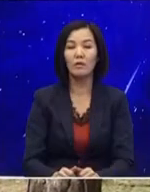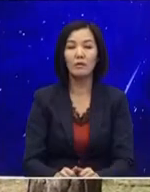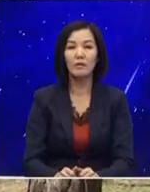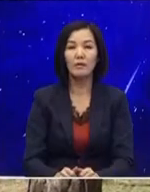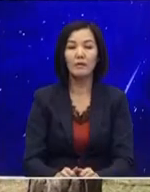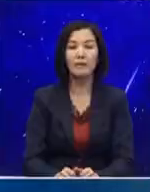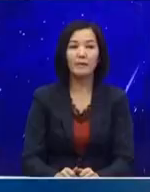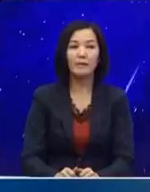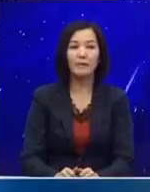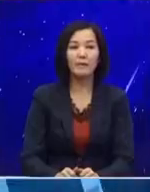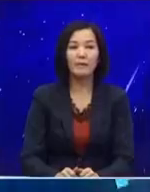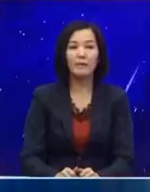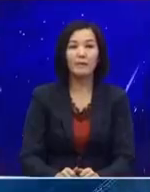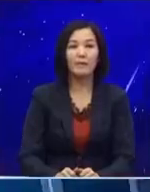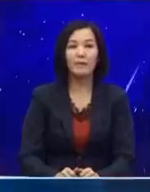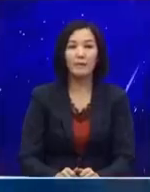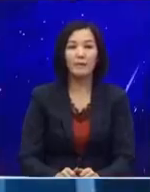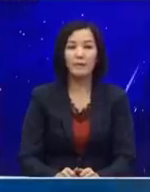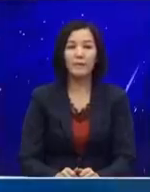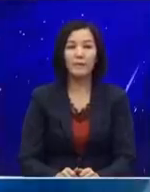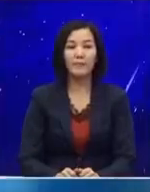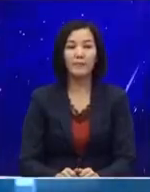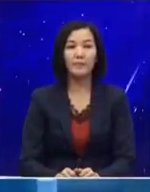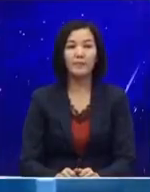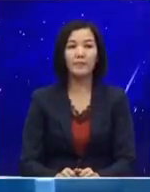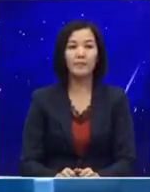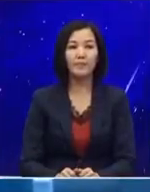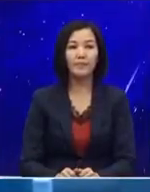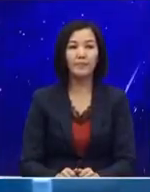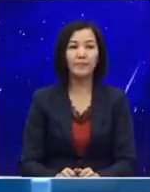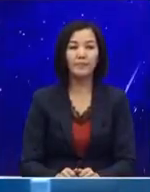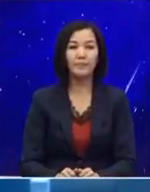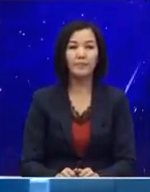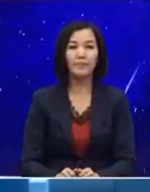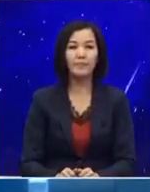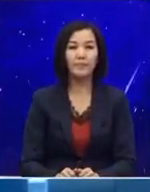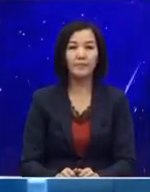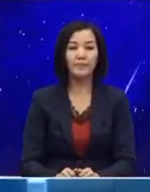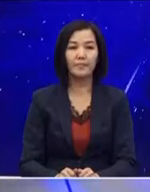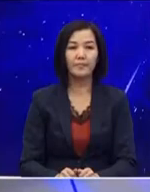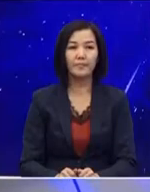дейін. Камшат Мухамеджан, Надежда Белова, Хабит Қабдырахман, Жетісу арнасы, Текелі қаласынан.